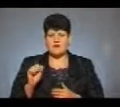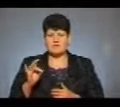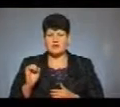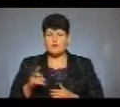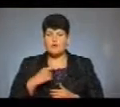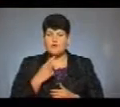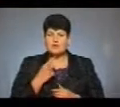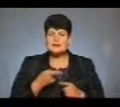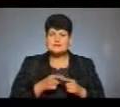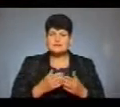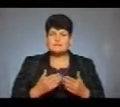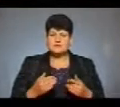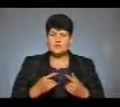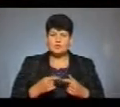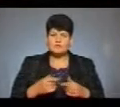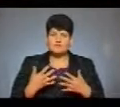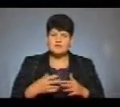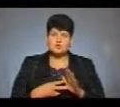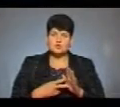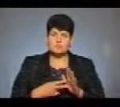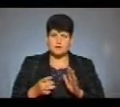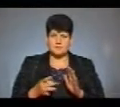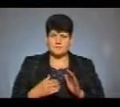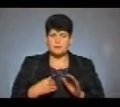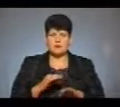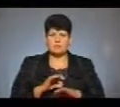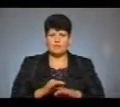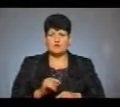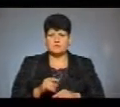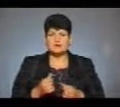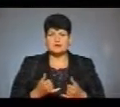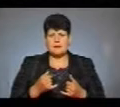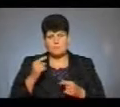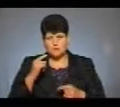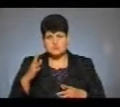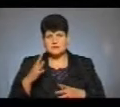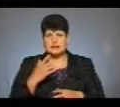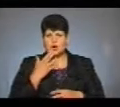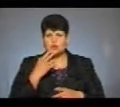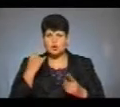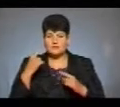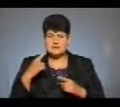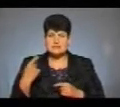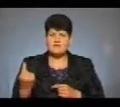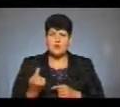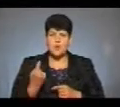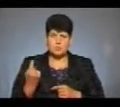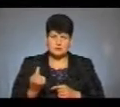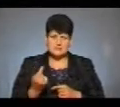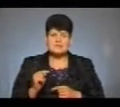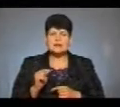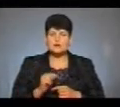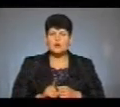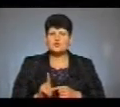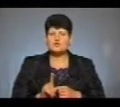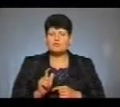такі виставки організовують уже 7. Ми її проводимо для популяризації народного мистецтва області, для того,